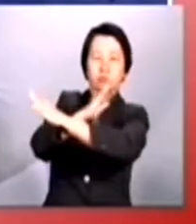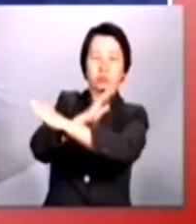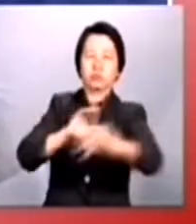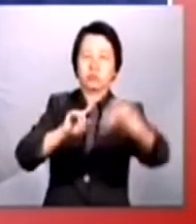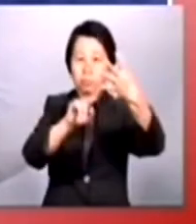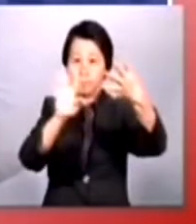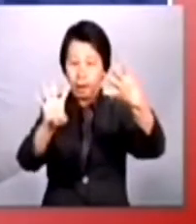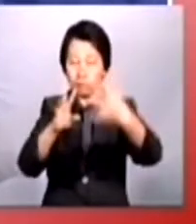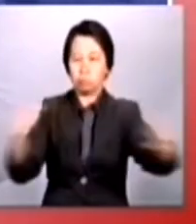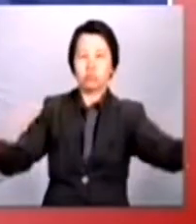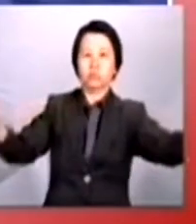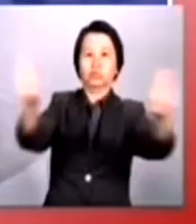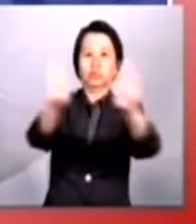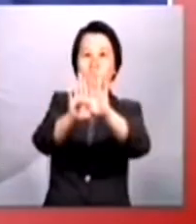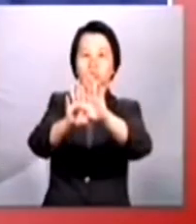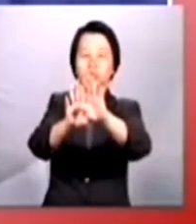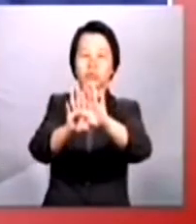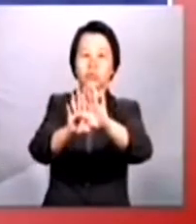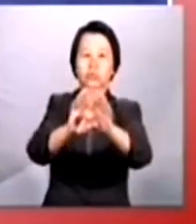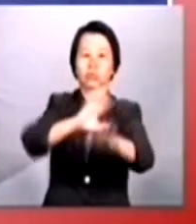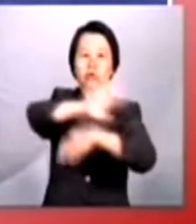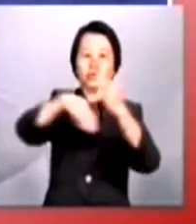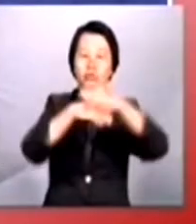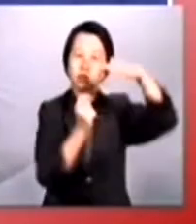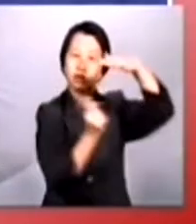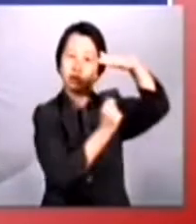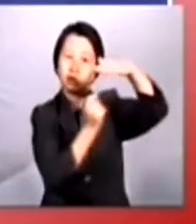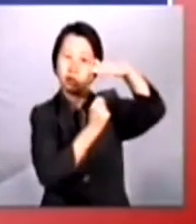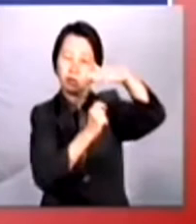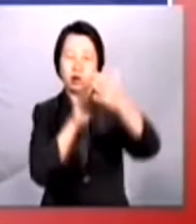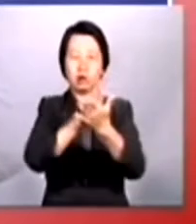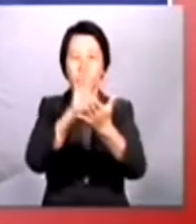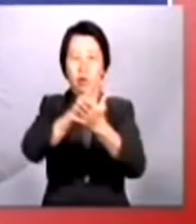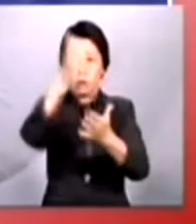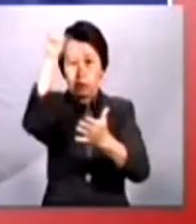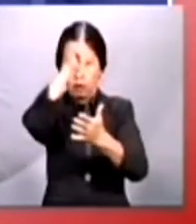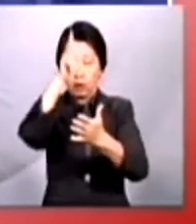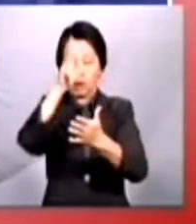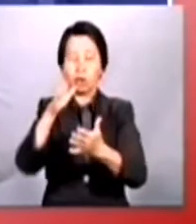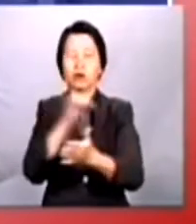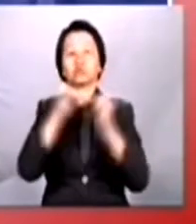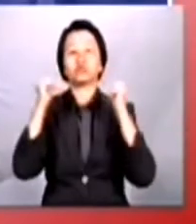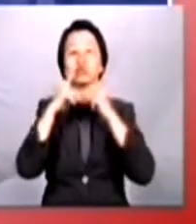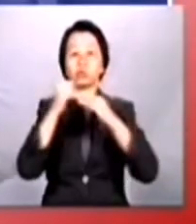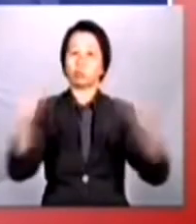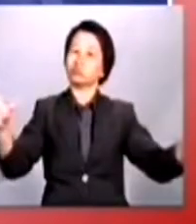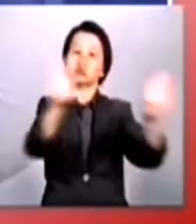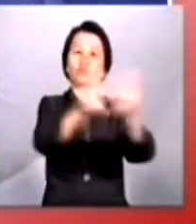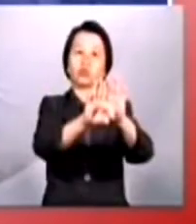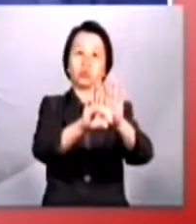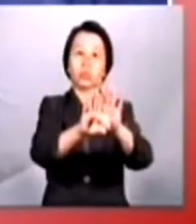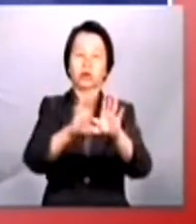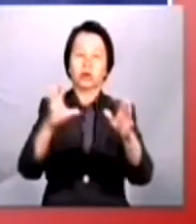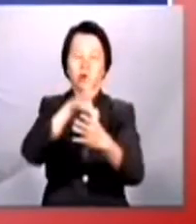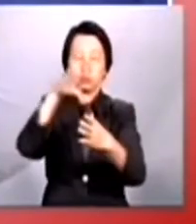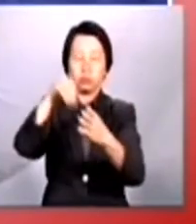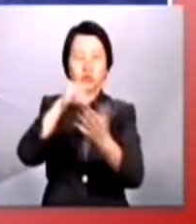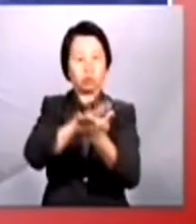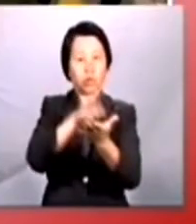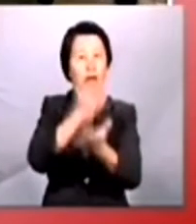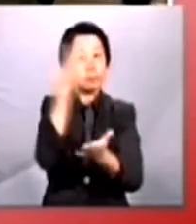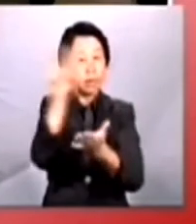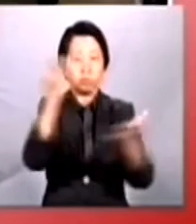keempat ilah penutupan semua taskah sekolah kerajaan dan swasta termasuklah sekolah